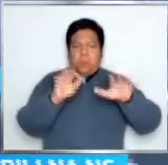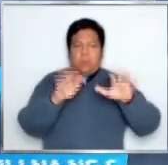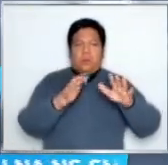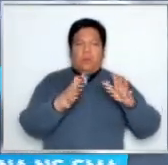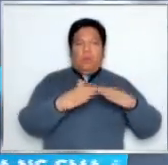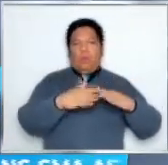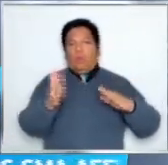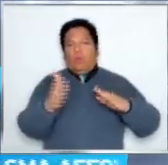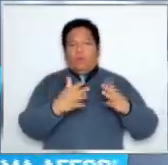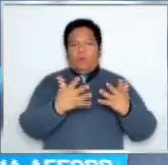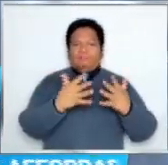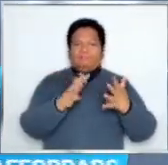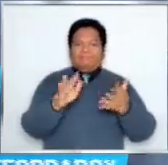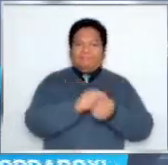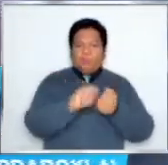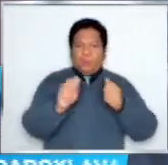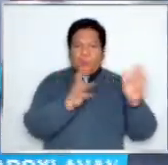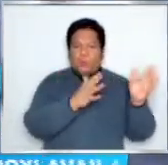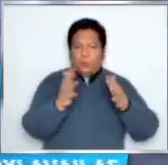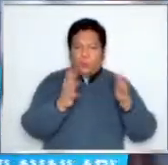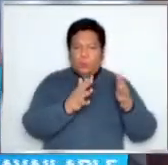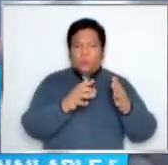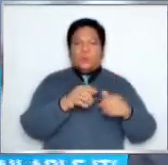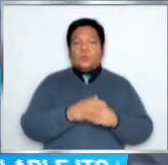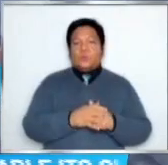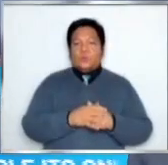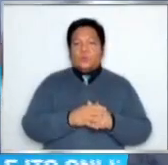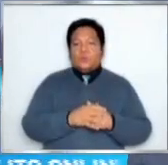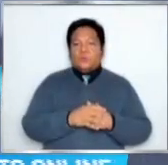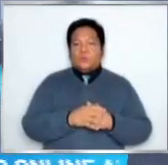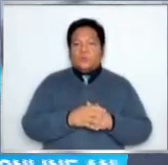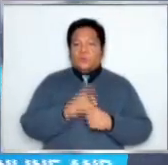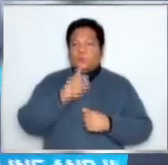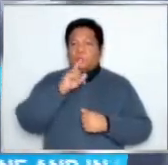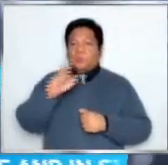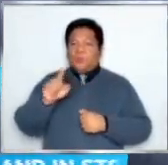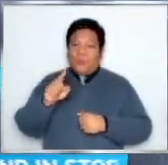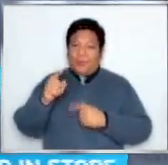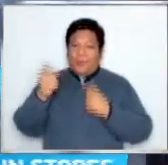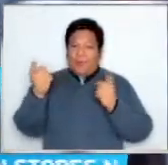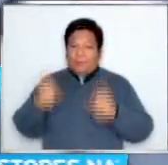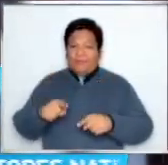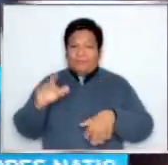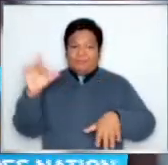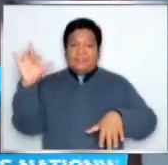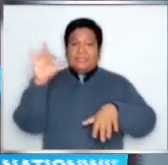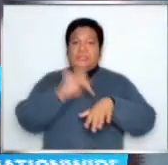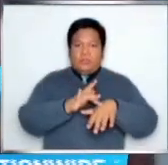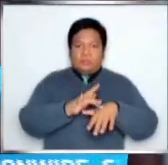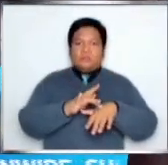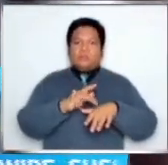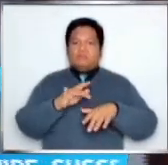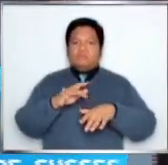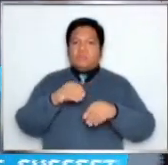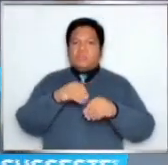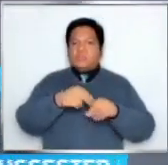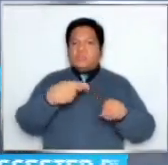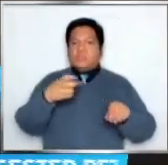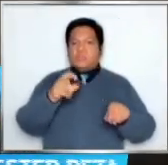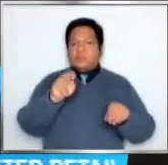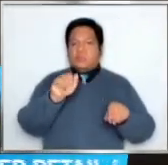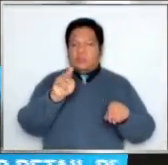oras matapos ang unang landfall ng Typhoon Julina sa bayan ng Hernani. Nawalan din ang kuryente sa lugar.